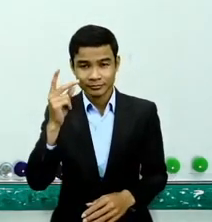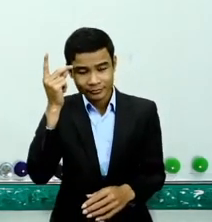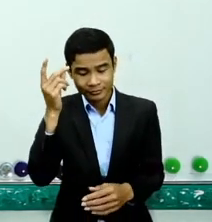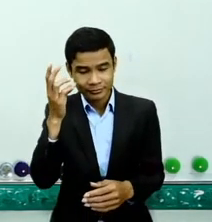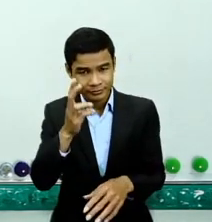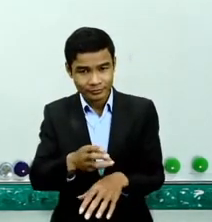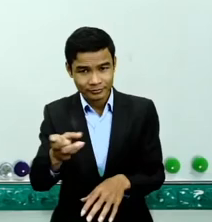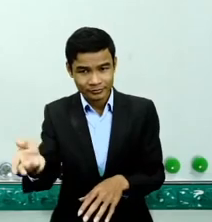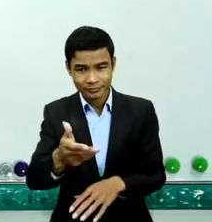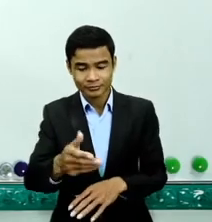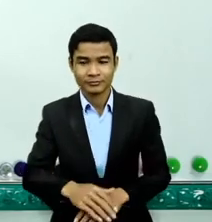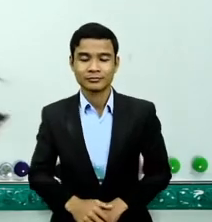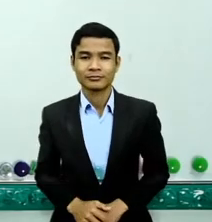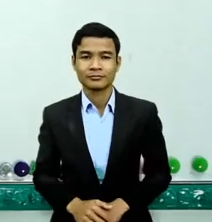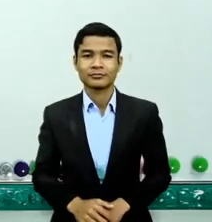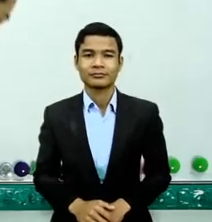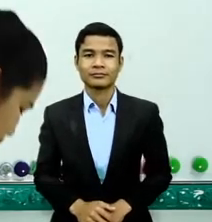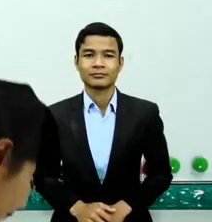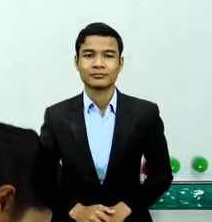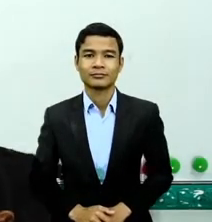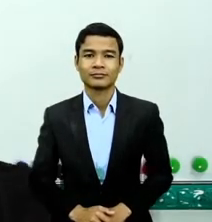จ้าจ้าคนเกิดบันเต็งเมื่อถ้าคนสังเขปบ้านเมรีนระบายยังไงนี่จ้าบ้านอะไรคะได้อ่ะจ้าคนเกิดบันเต็งนะคนนะ